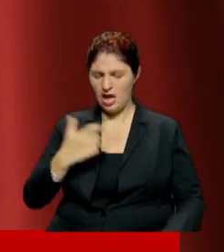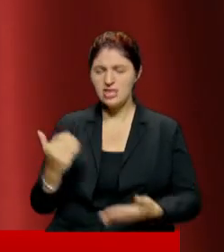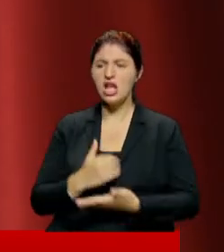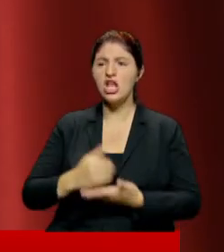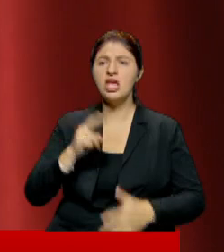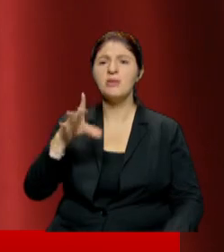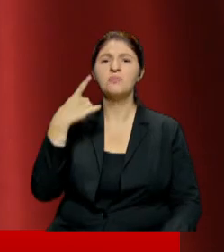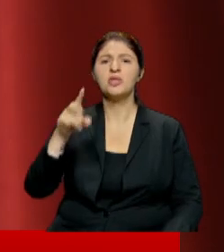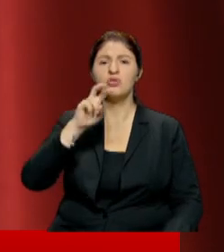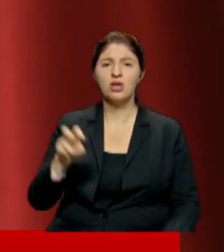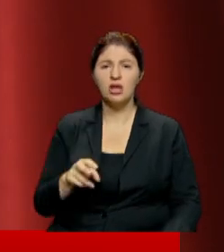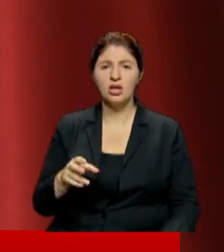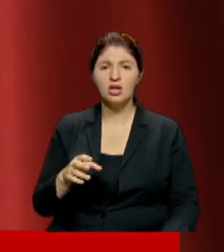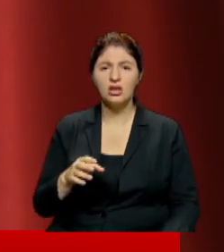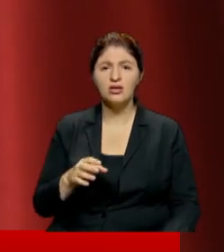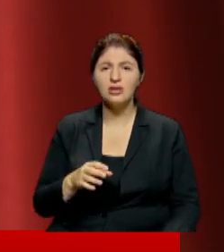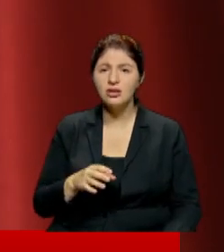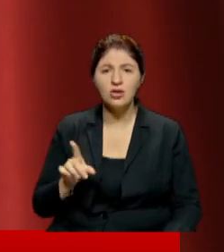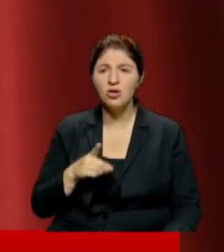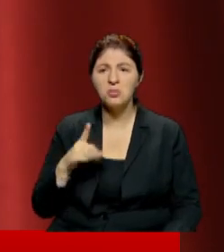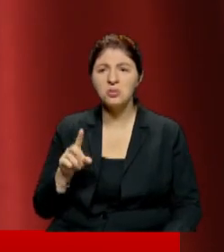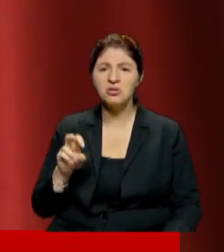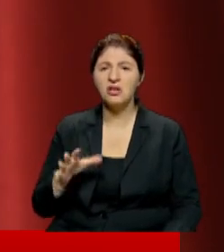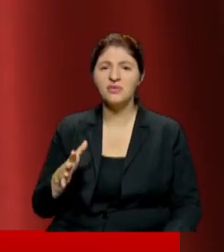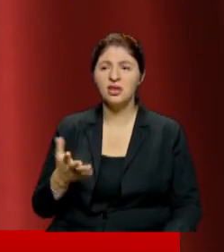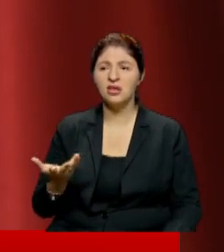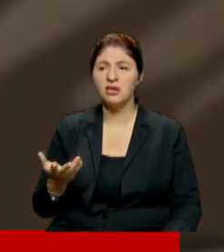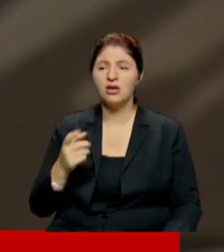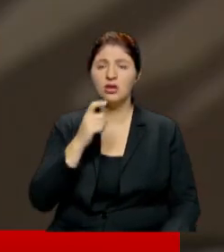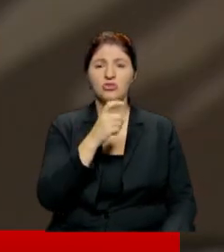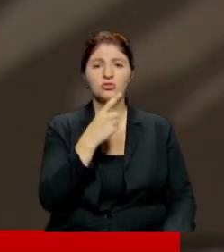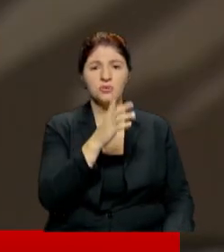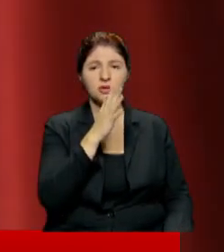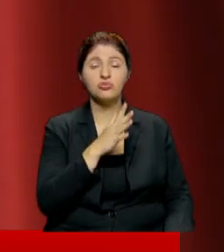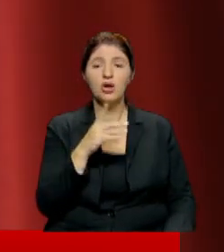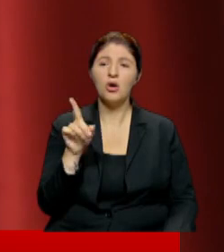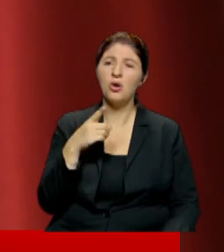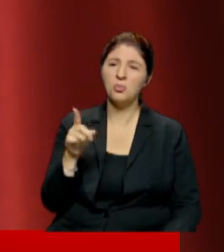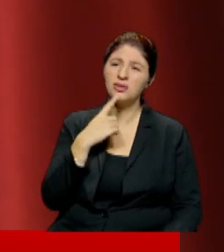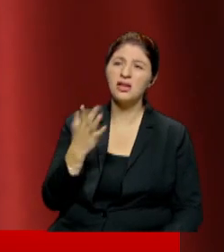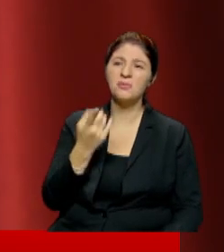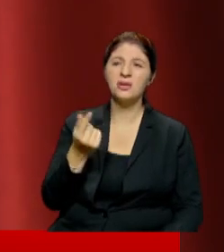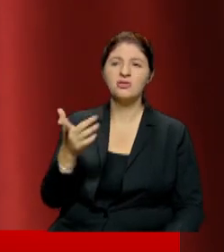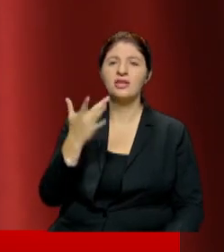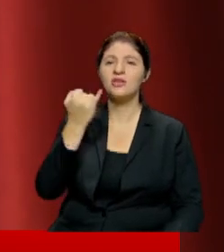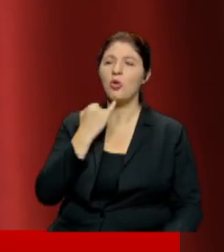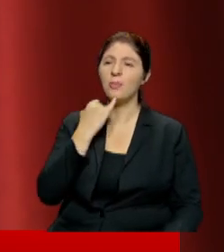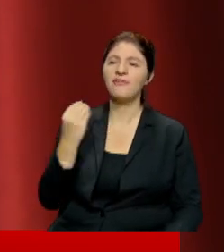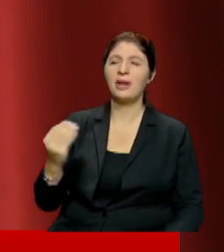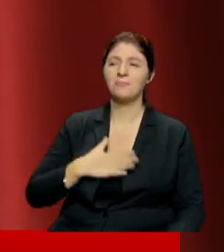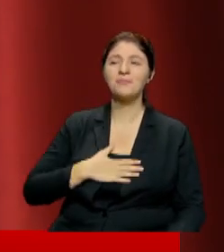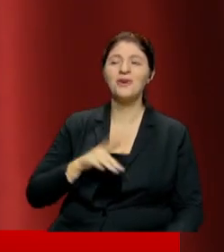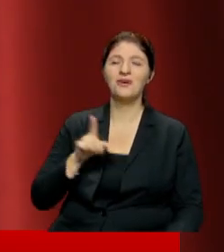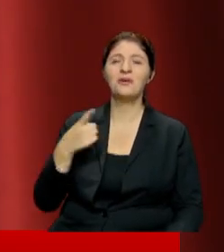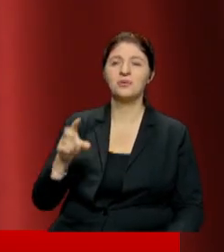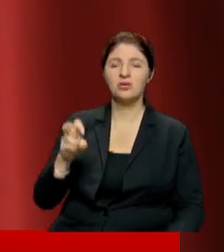geliri 25 bin dolar Şimdi 10 bin dolar civarında 9505 dedim ya 11 diyelim Biraz onlara torpil geçer